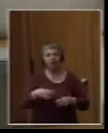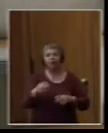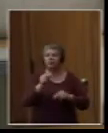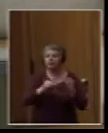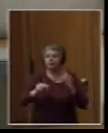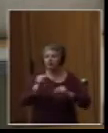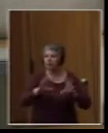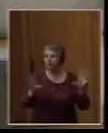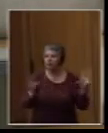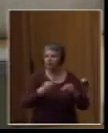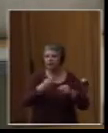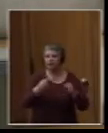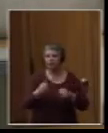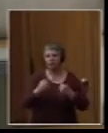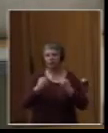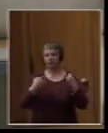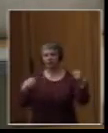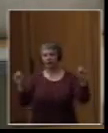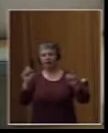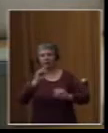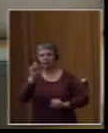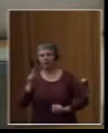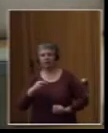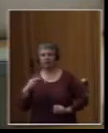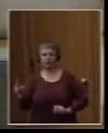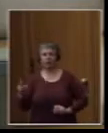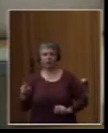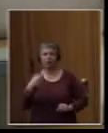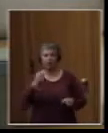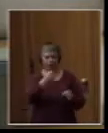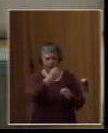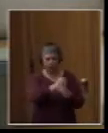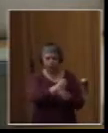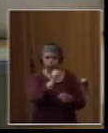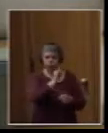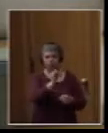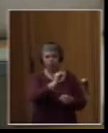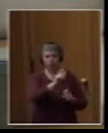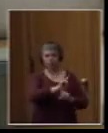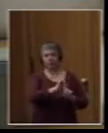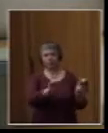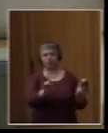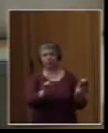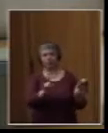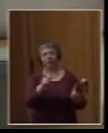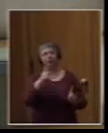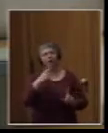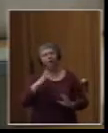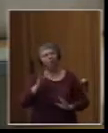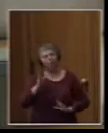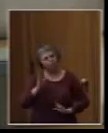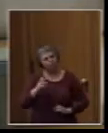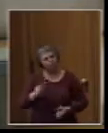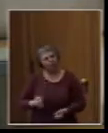μεταξύ άλλων, έχει αναπτυχθεί, όπως καλά γνωρίζετε, ο θεσμός της υποστηριζόμενης διαβίωσης με